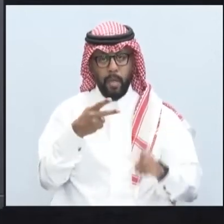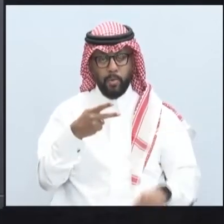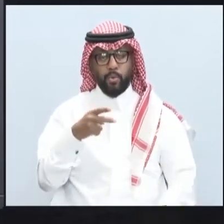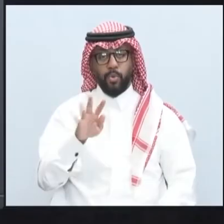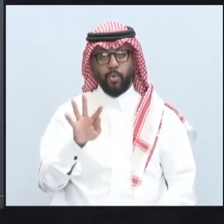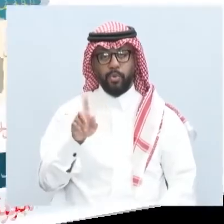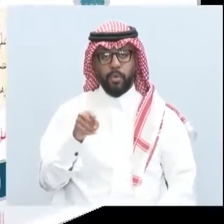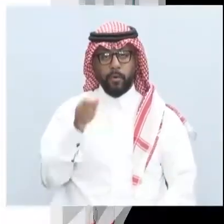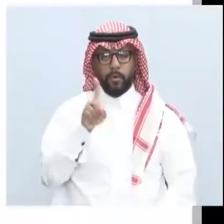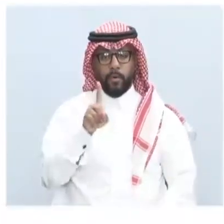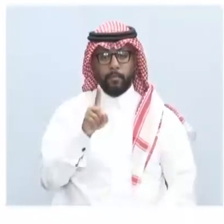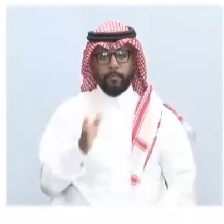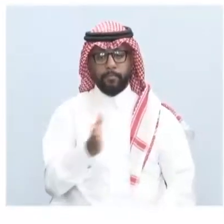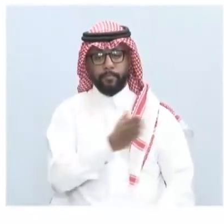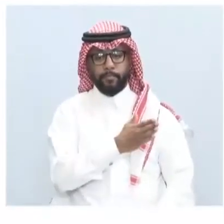ابنائي